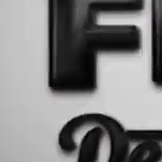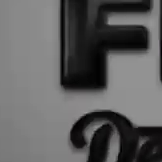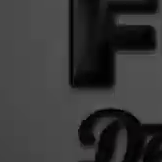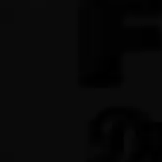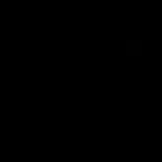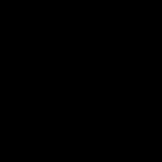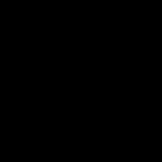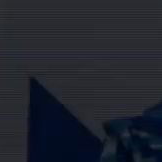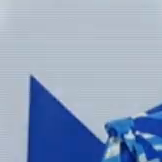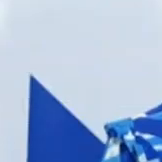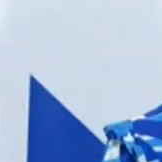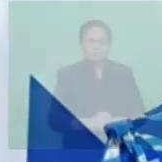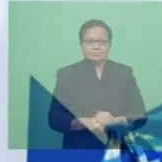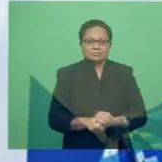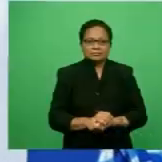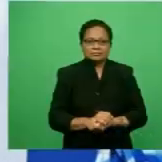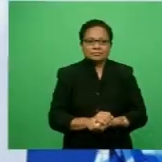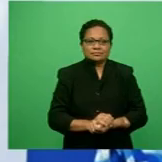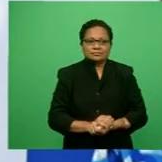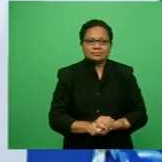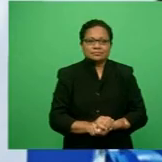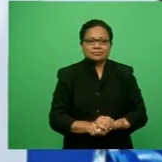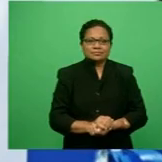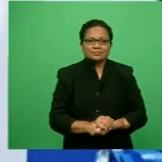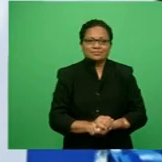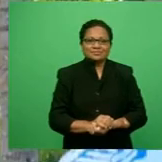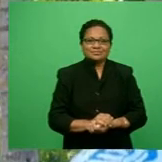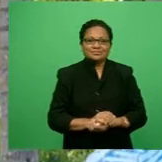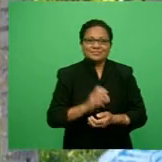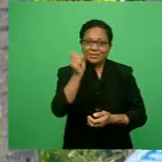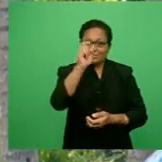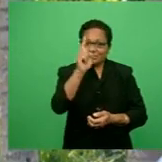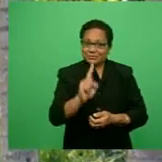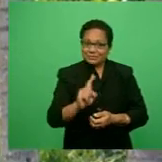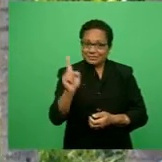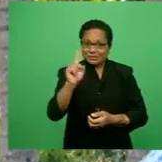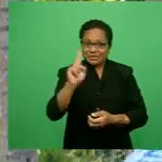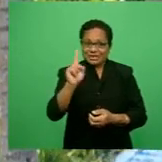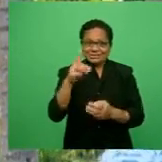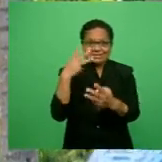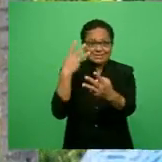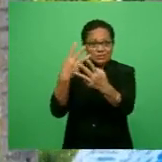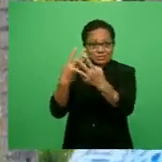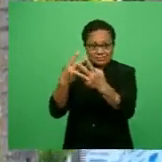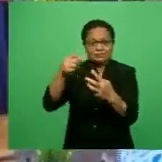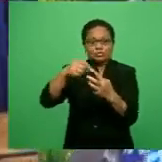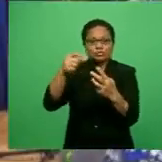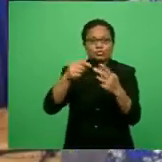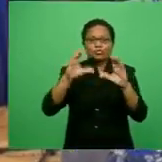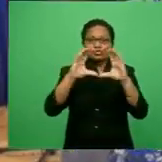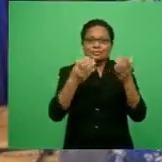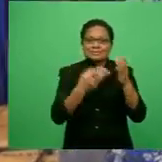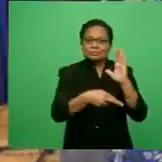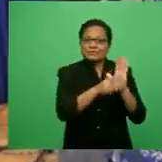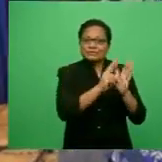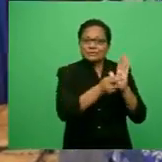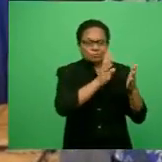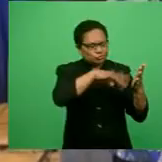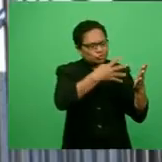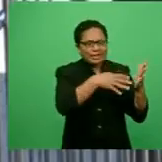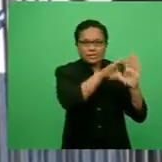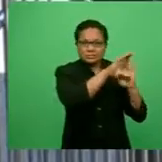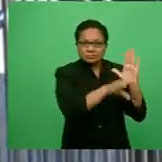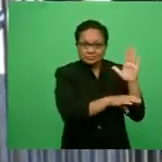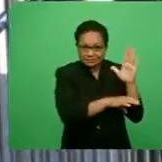2 देश की धड़कन। In the news tonight, SODELPA appoints committee to review constitution,